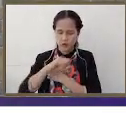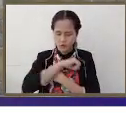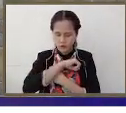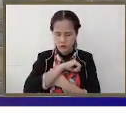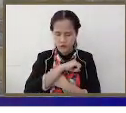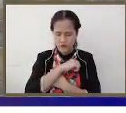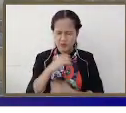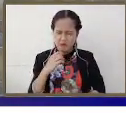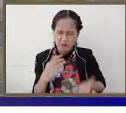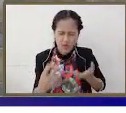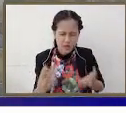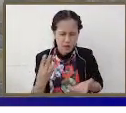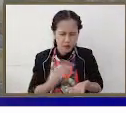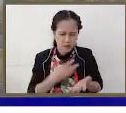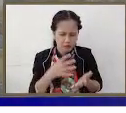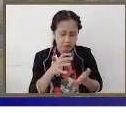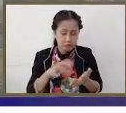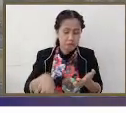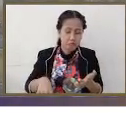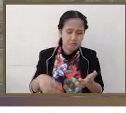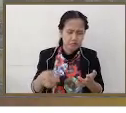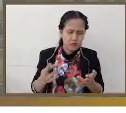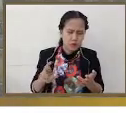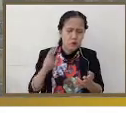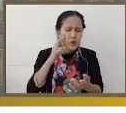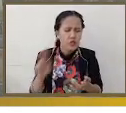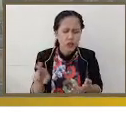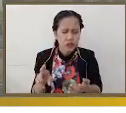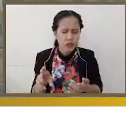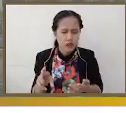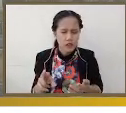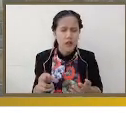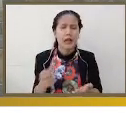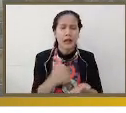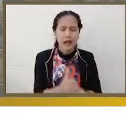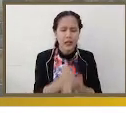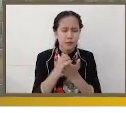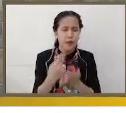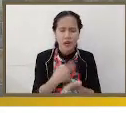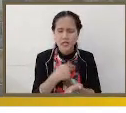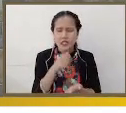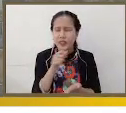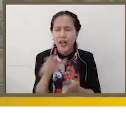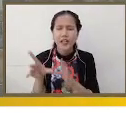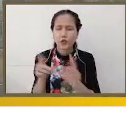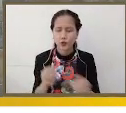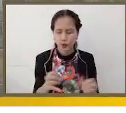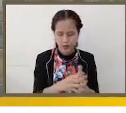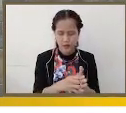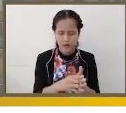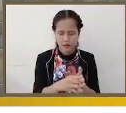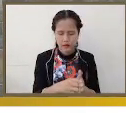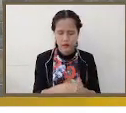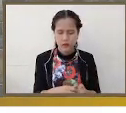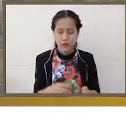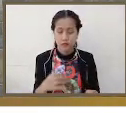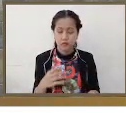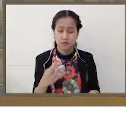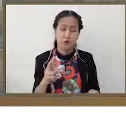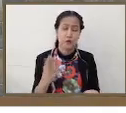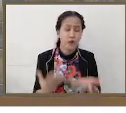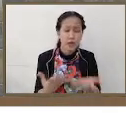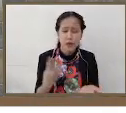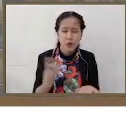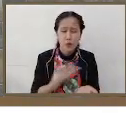kami mula sa inyong salita that contains your knowledge, O God. And by doing that, hindi na po kami nagiging aware that we